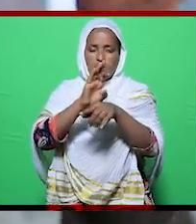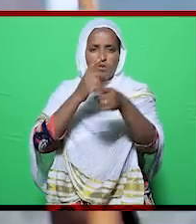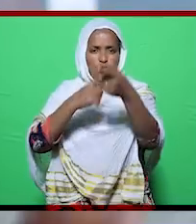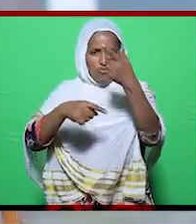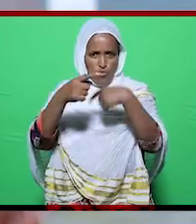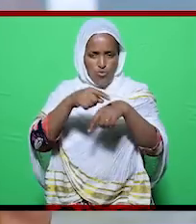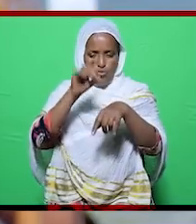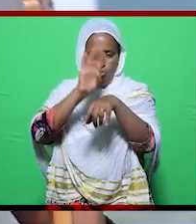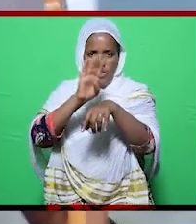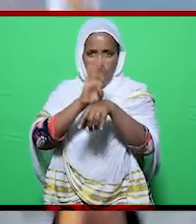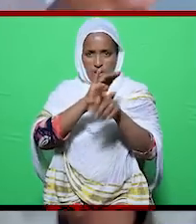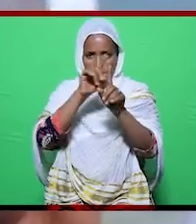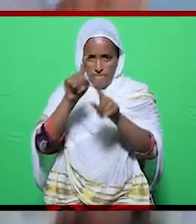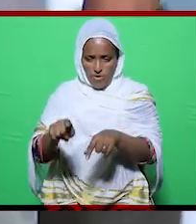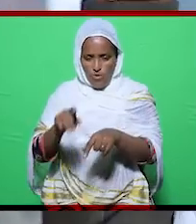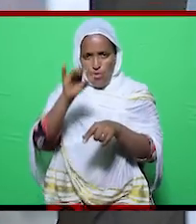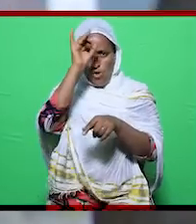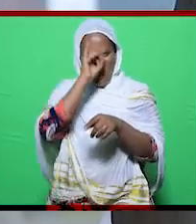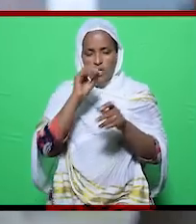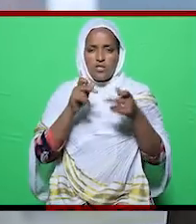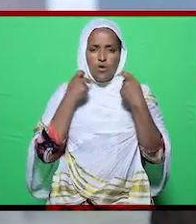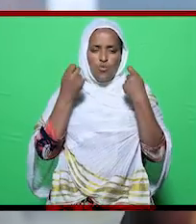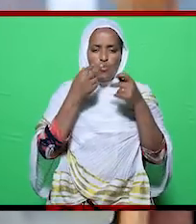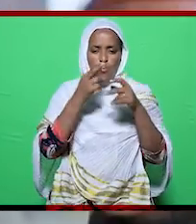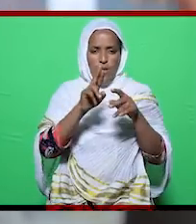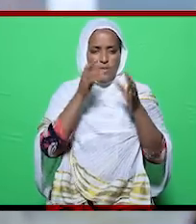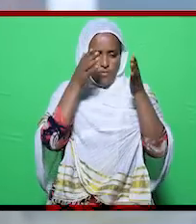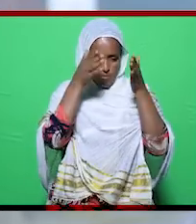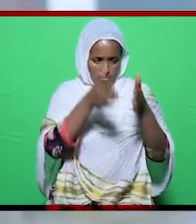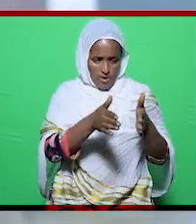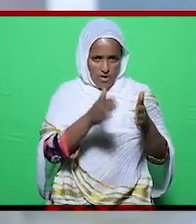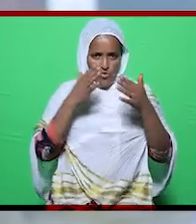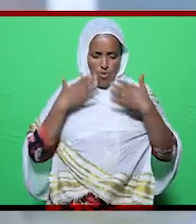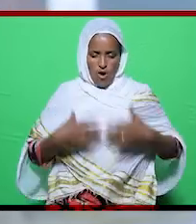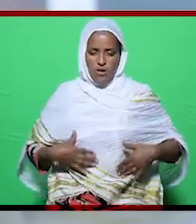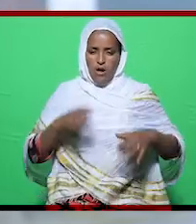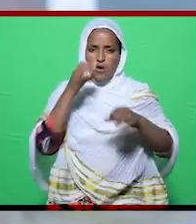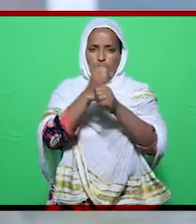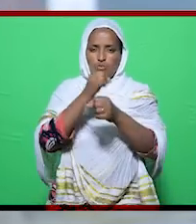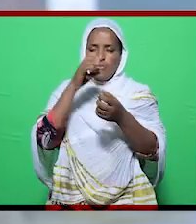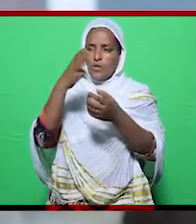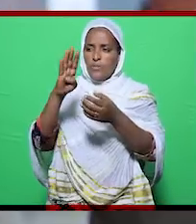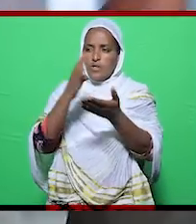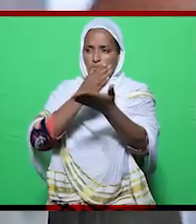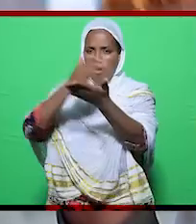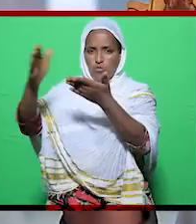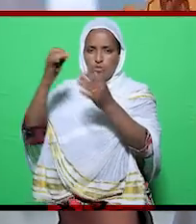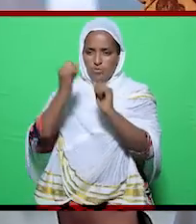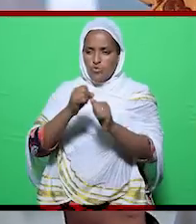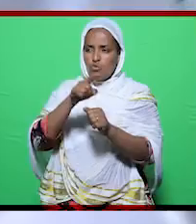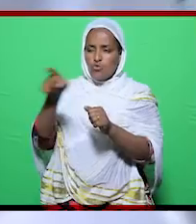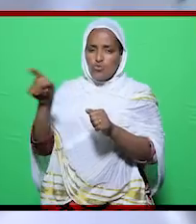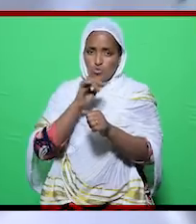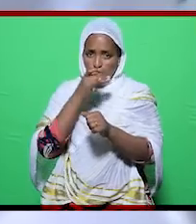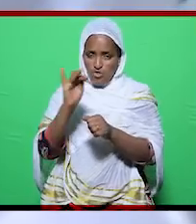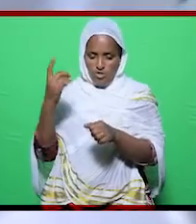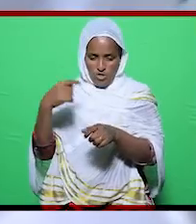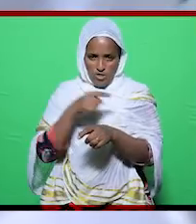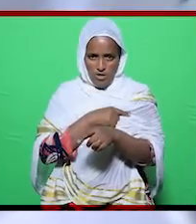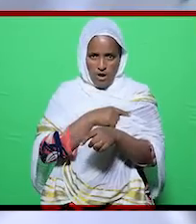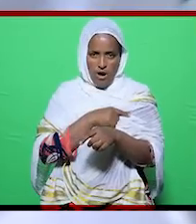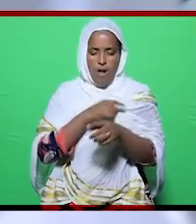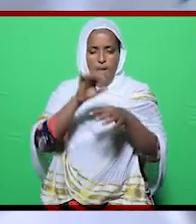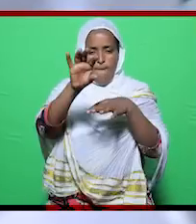ሰው በገፍ አምጥቶ ቤቱ የሰቀላቸውን ሥዕሎች ሁሉ አውርዶ የተወገዱበት ጊዜ አለ። ስለዚህ ወደ ቤተ ክርስቲያን ነው የሚመጡት። ቤተ መቅደስ